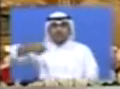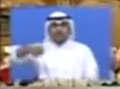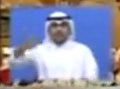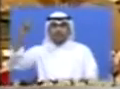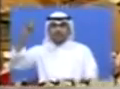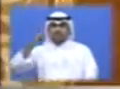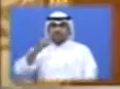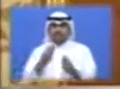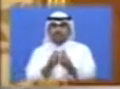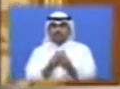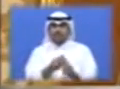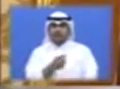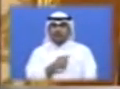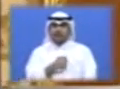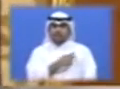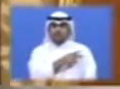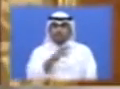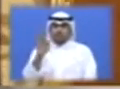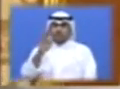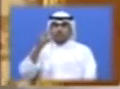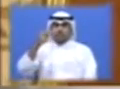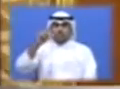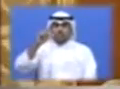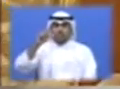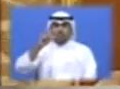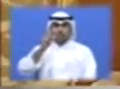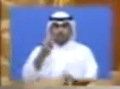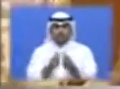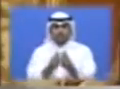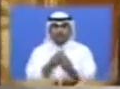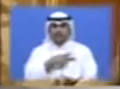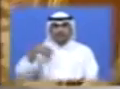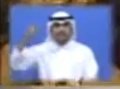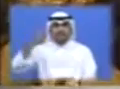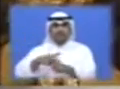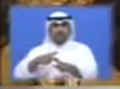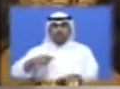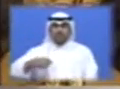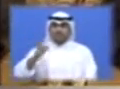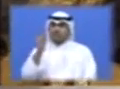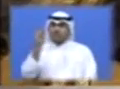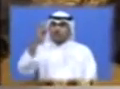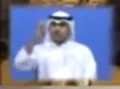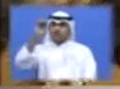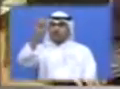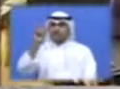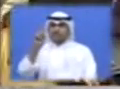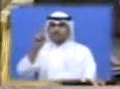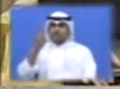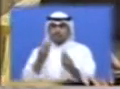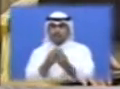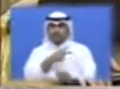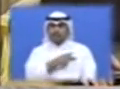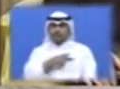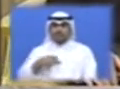العضو سعود نشمي الحريجي وسفير دولة الكويت لدى ألبانيا نجيب البدر وسفير جمهورية ألبانيا